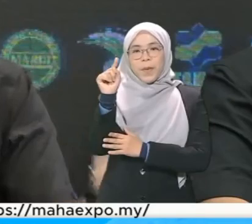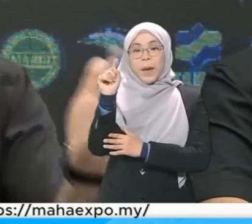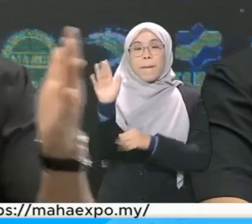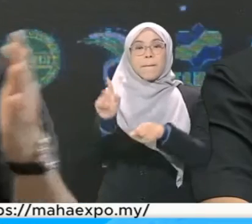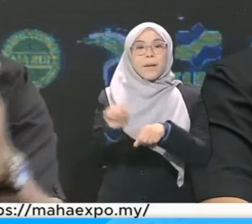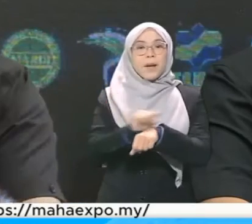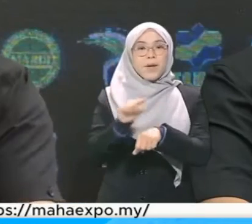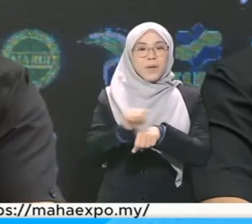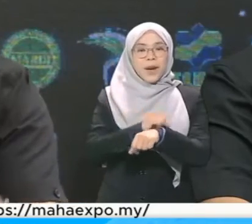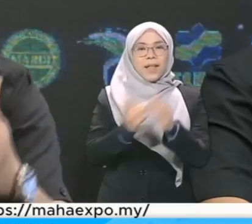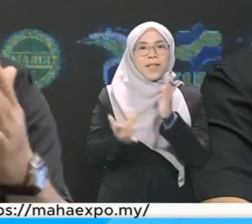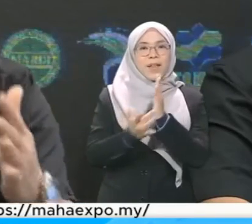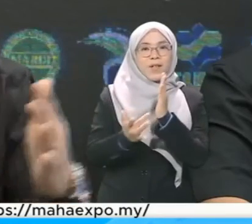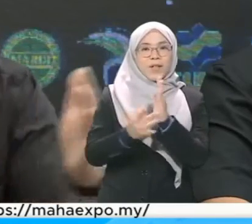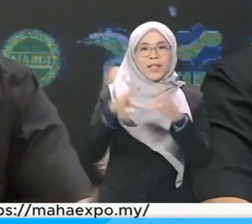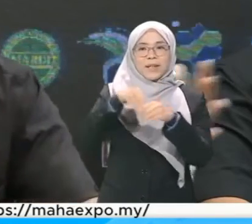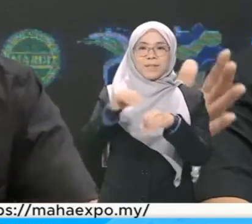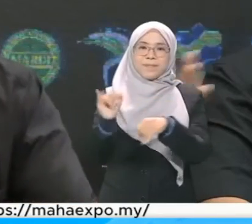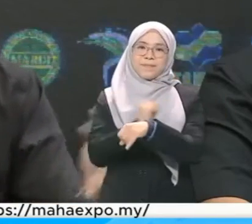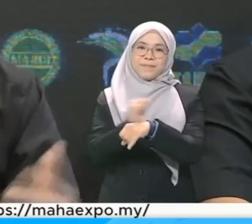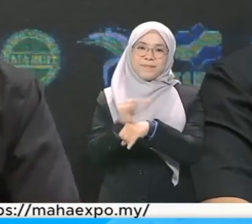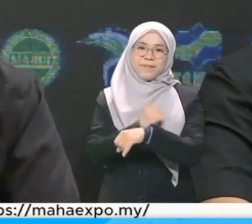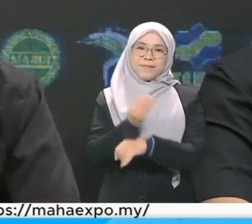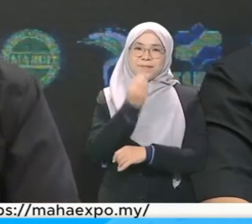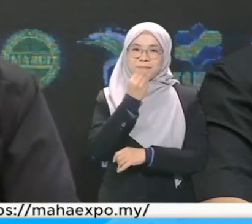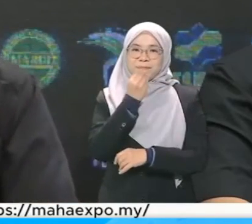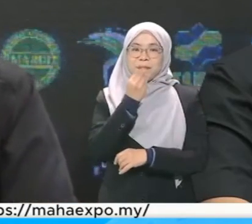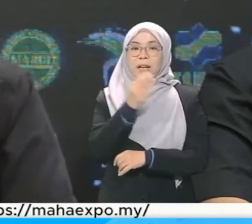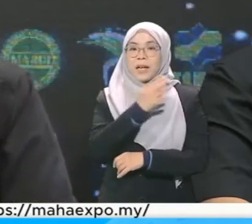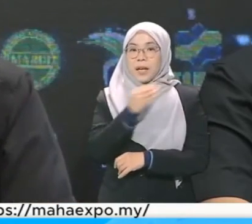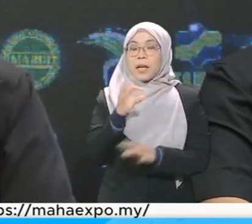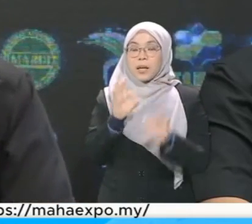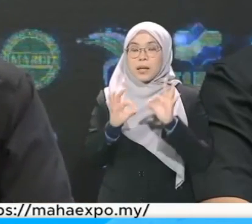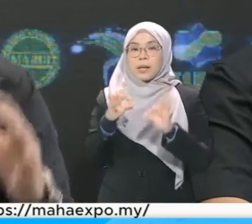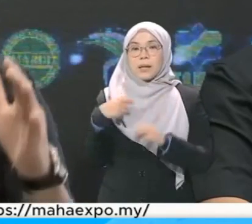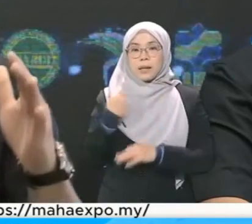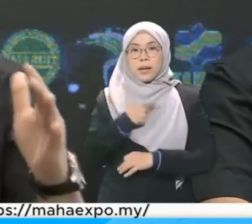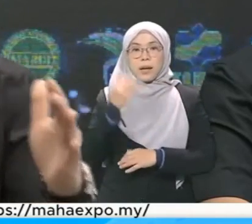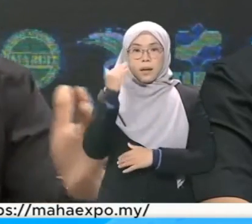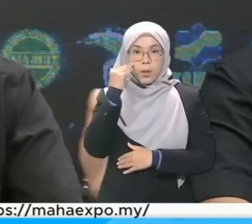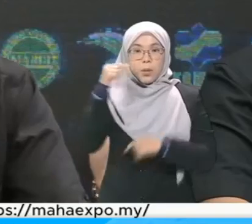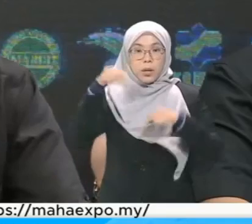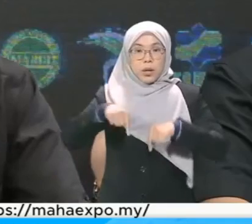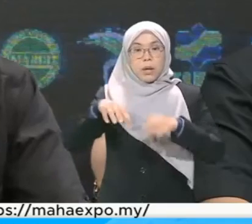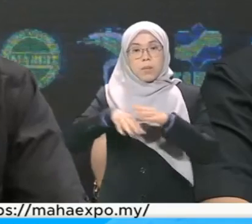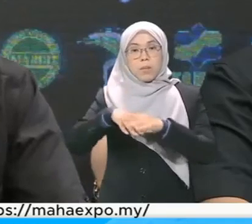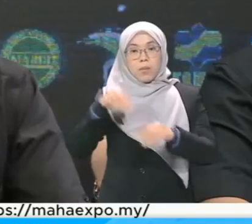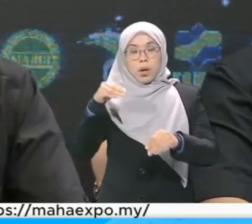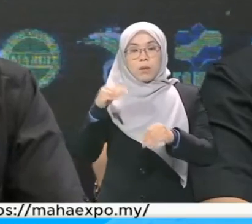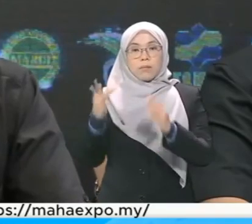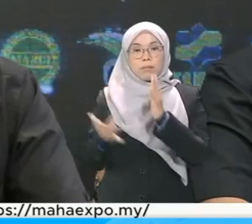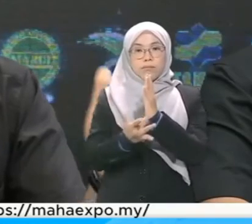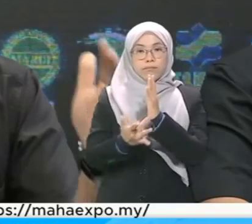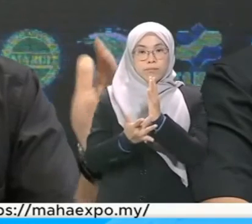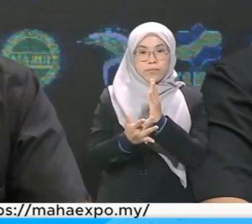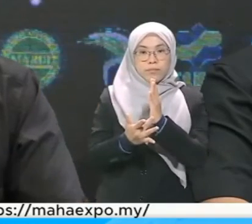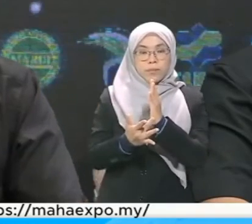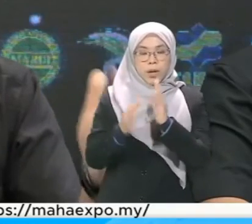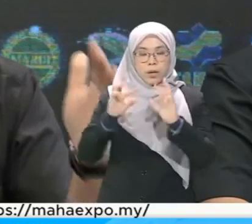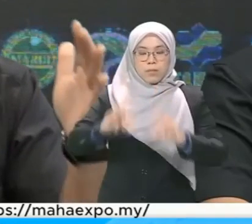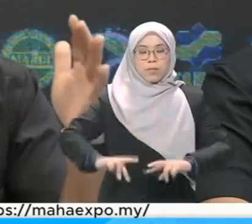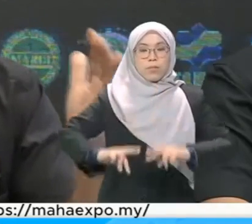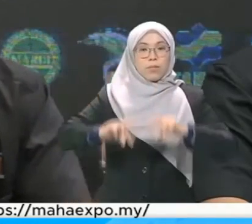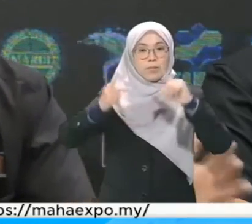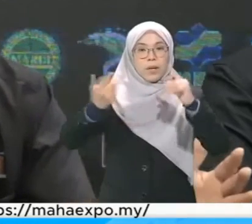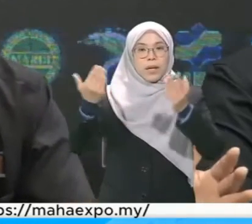penggunaan teknologi dalam industri Agro makanan adalah kita tahu penggunaan teknologi akan meningkatkan